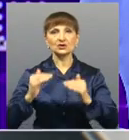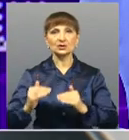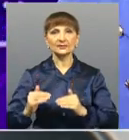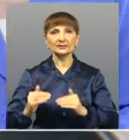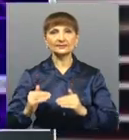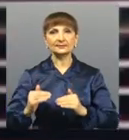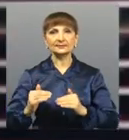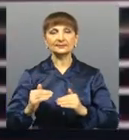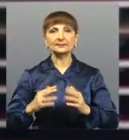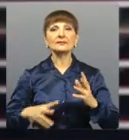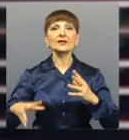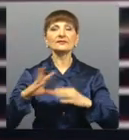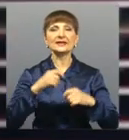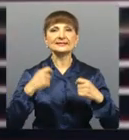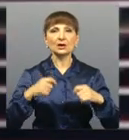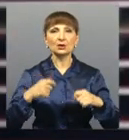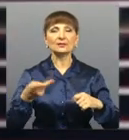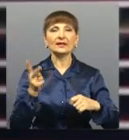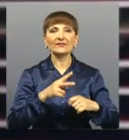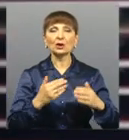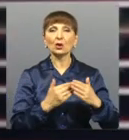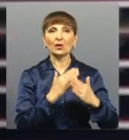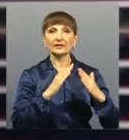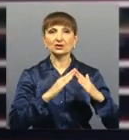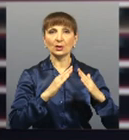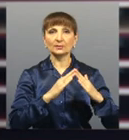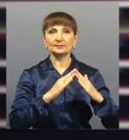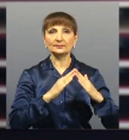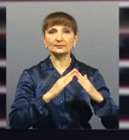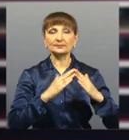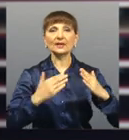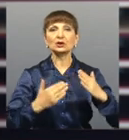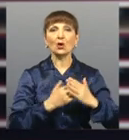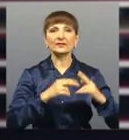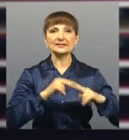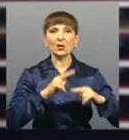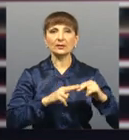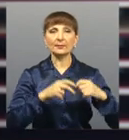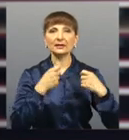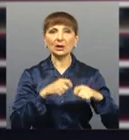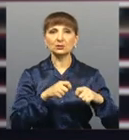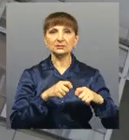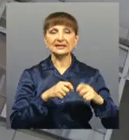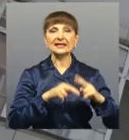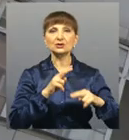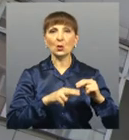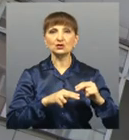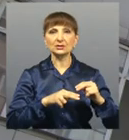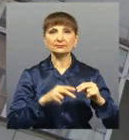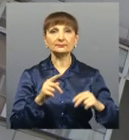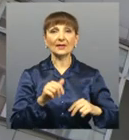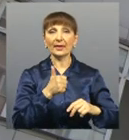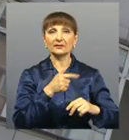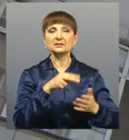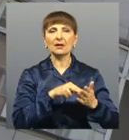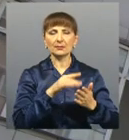он разделился на две составляющие. Это новое жилье, так называемые новостройки, которые продают застройщики из первых рук. Цены